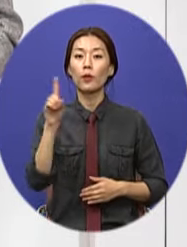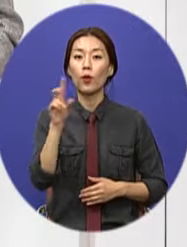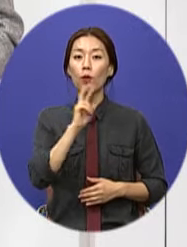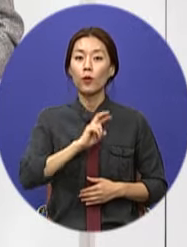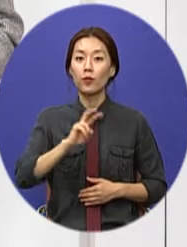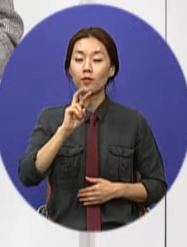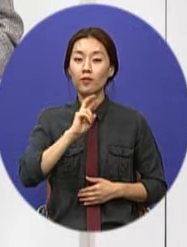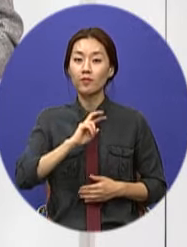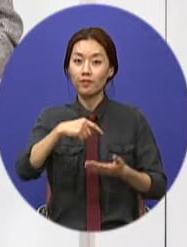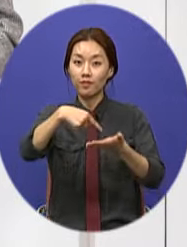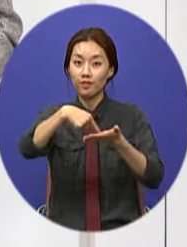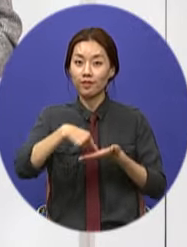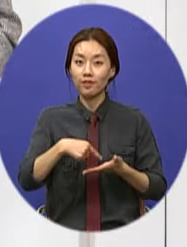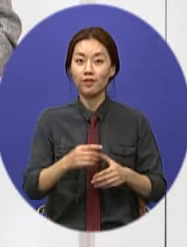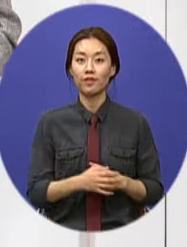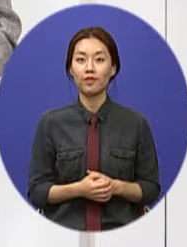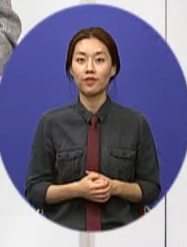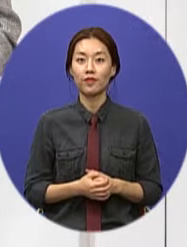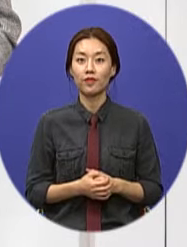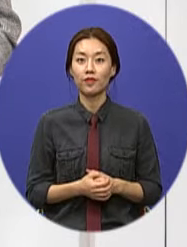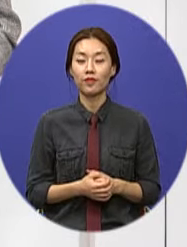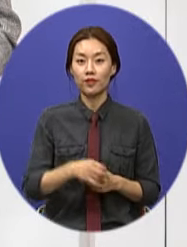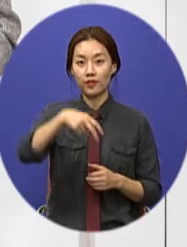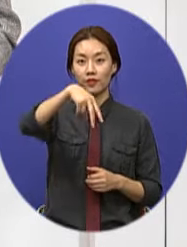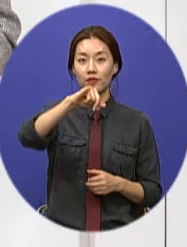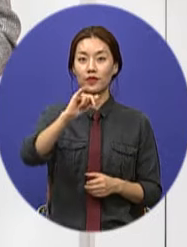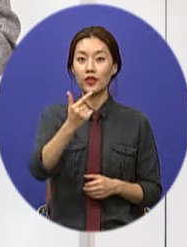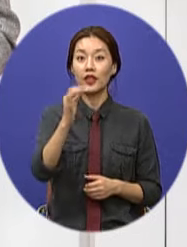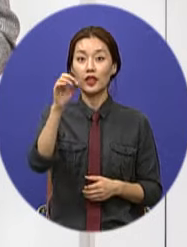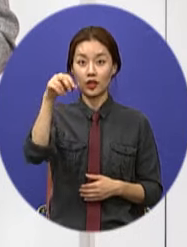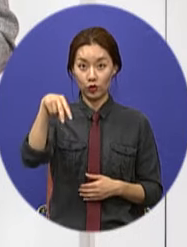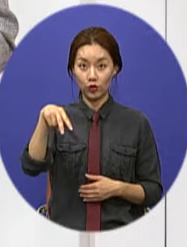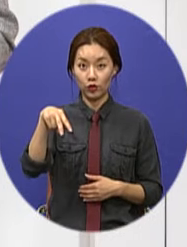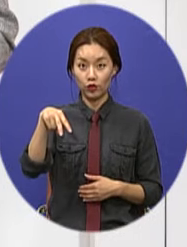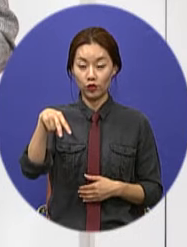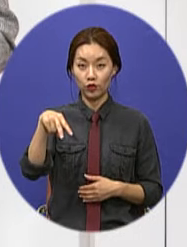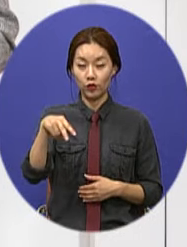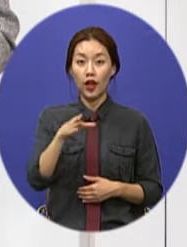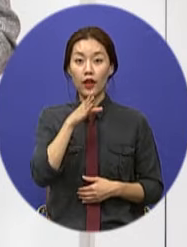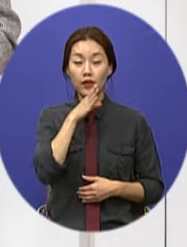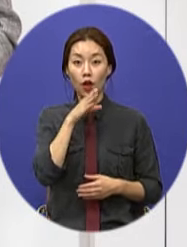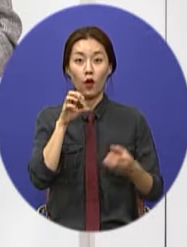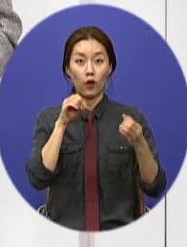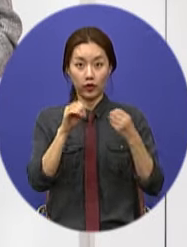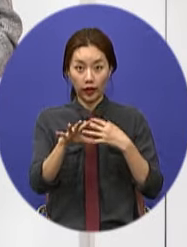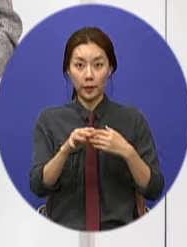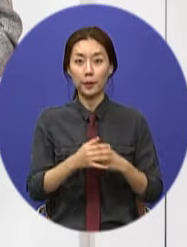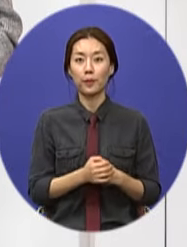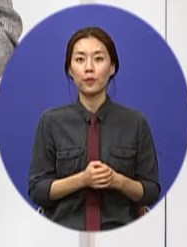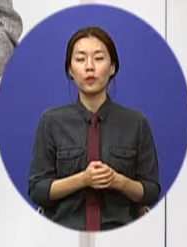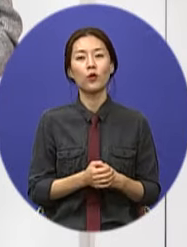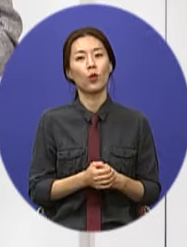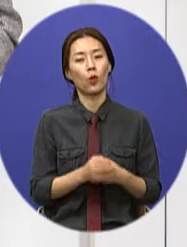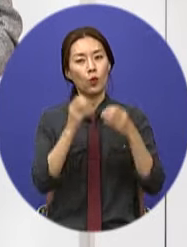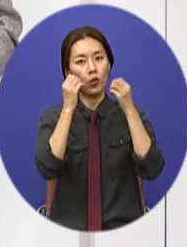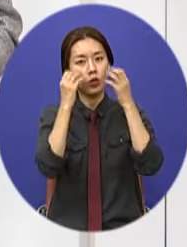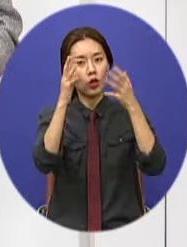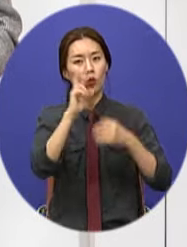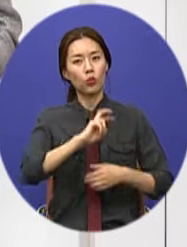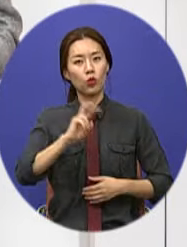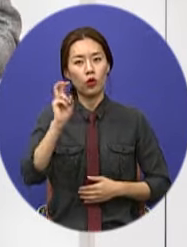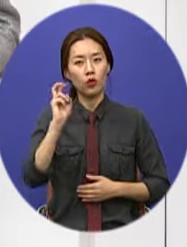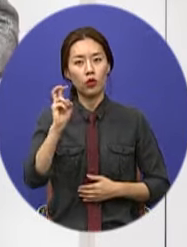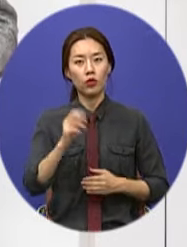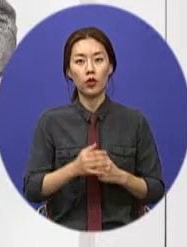거예요? 그 신유 씨가 부른 그 정답. 정답? 정답. 예. 어, 새로운 노래인가 봐요.